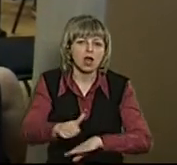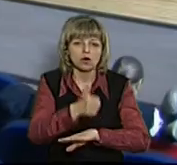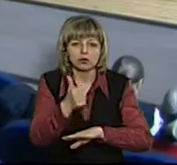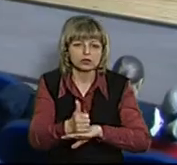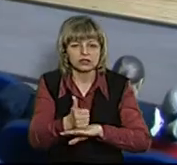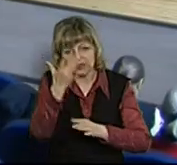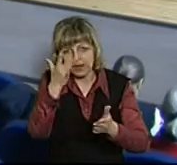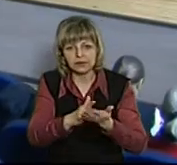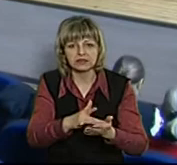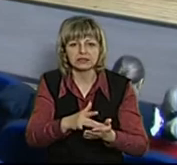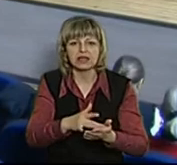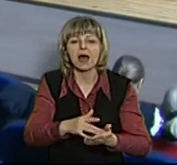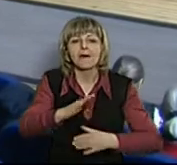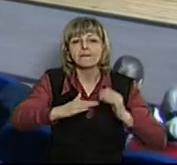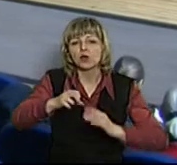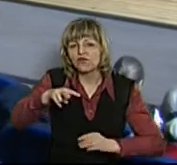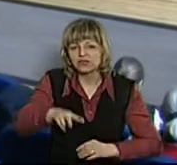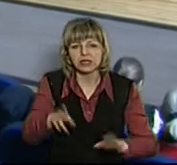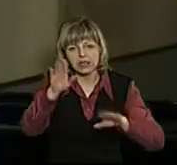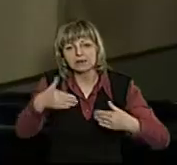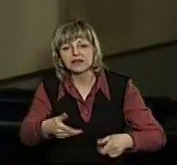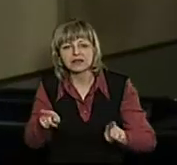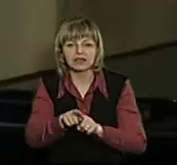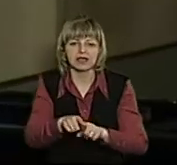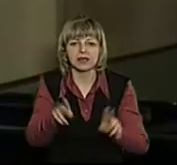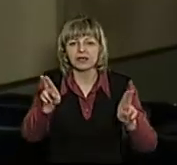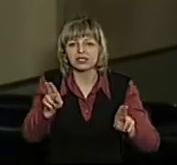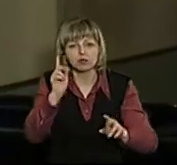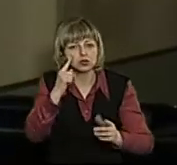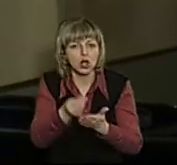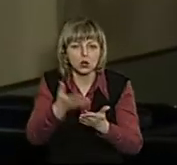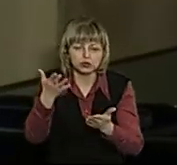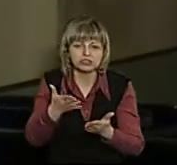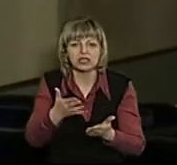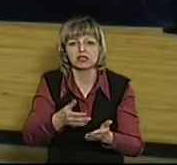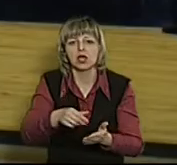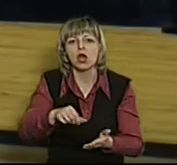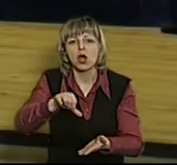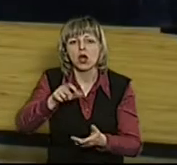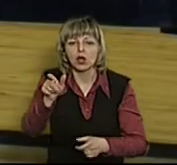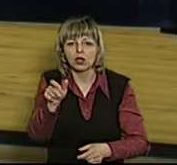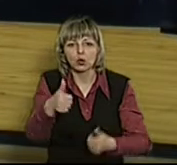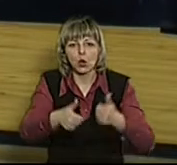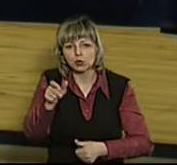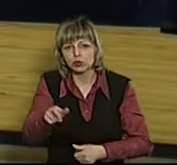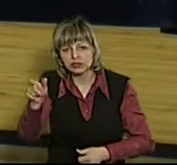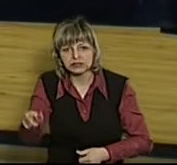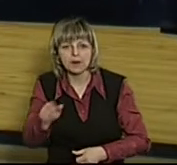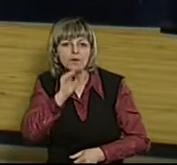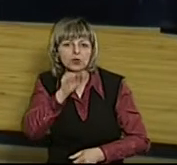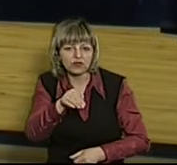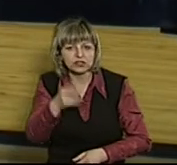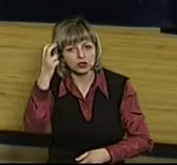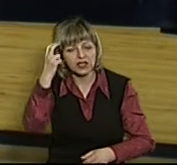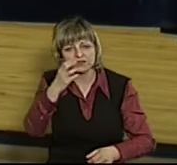справа. Харизма та професіоналізм. За такими критеріями оцінюватиме конкурсантів професор Київської національної музичної академії